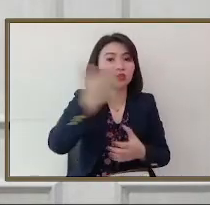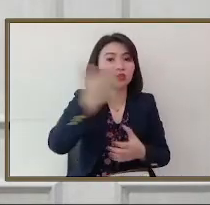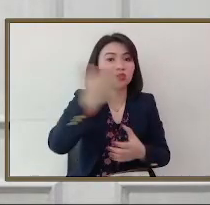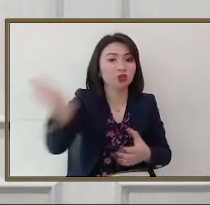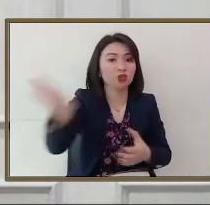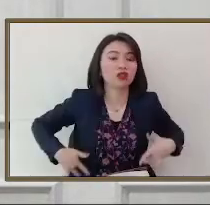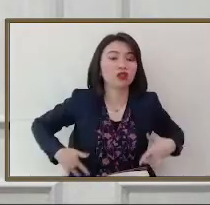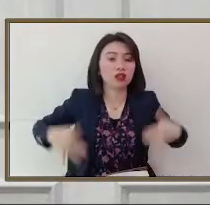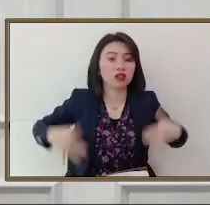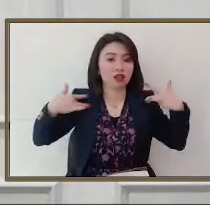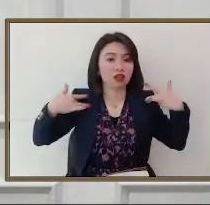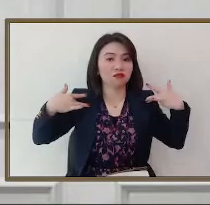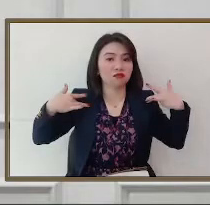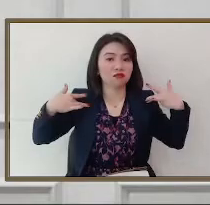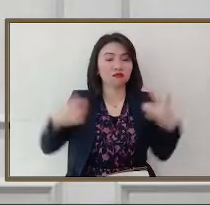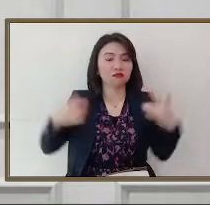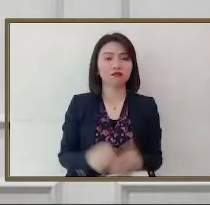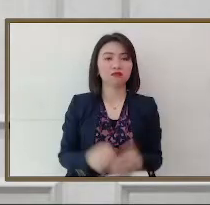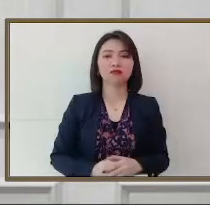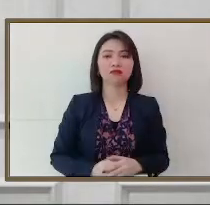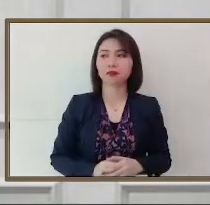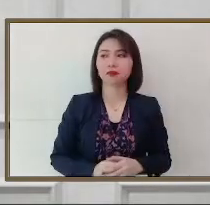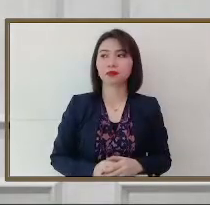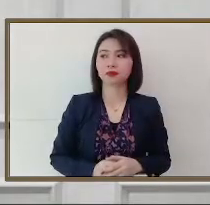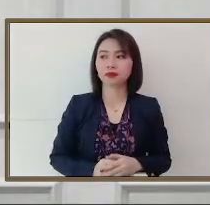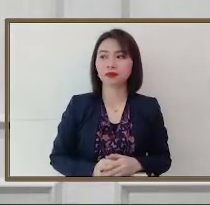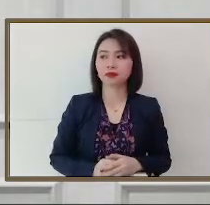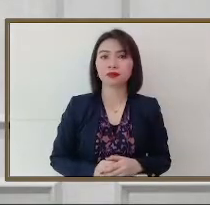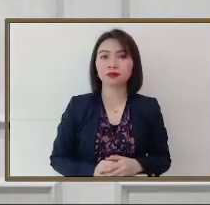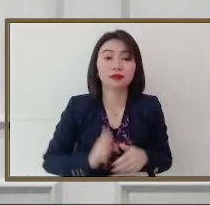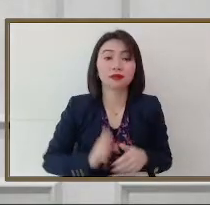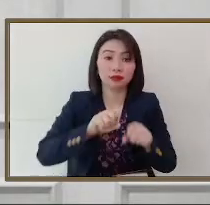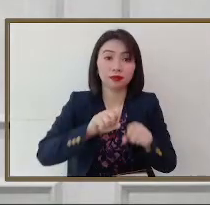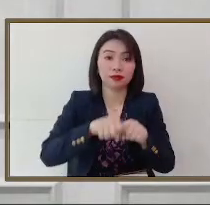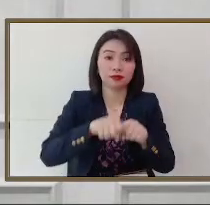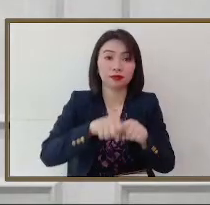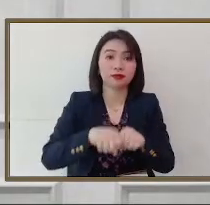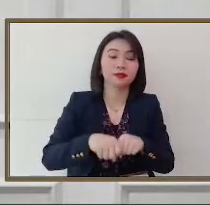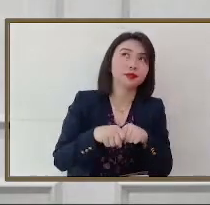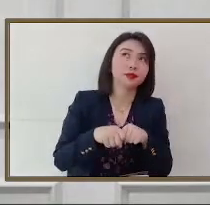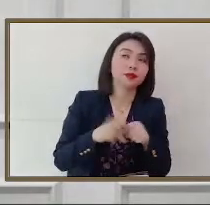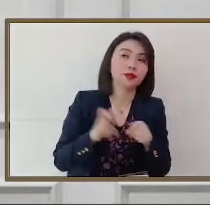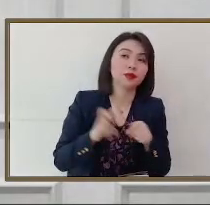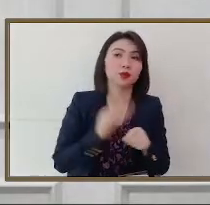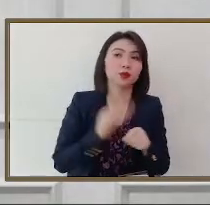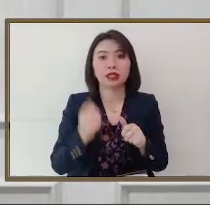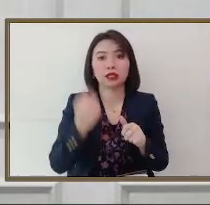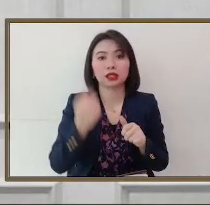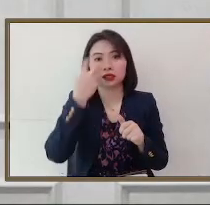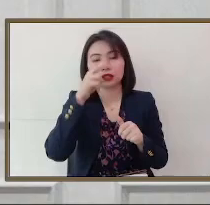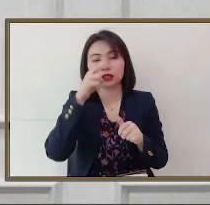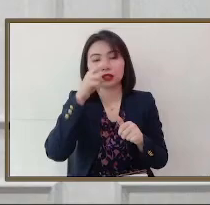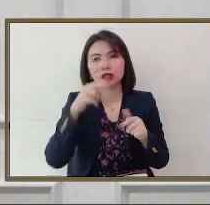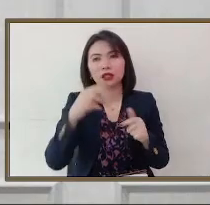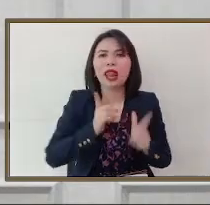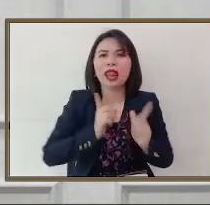That's sad. And so the devil, the first thing na makikita po natin dito, let's be